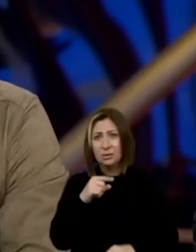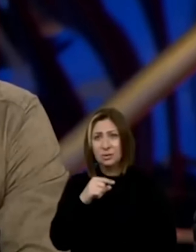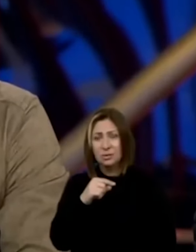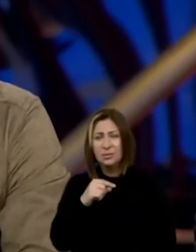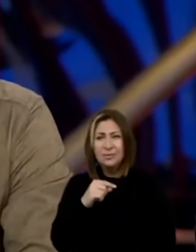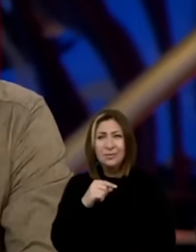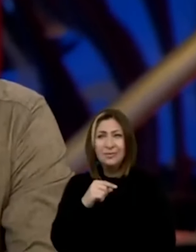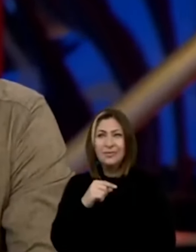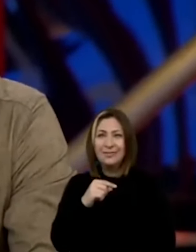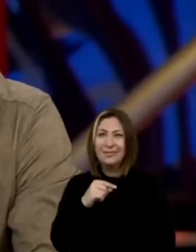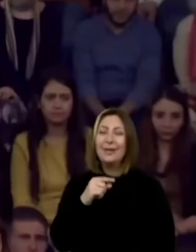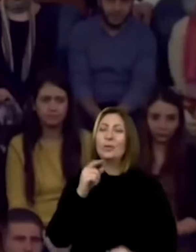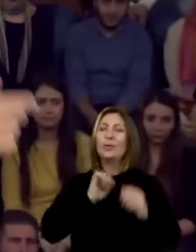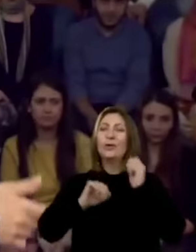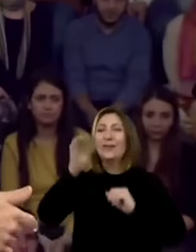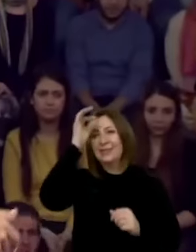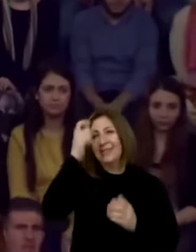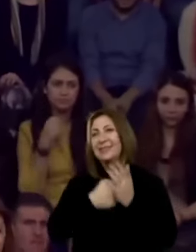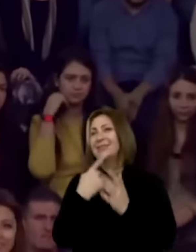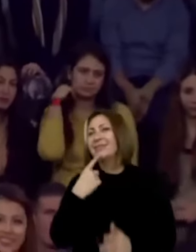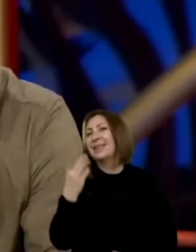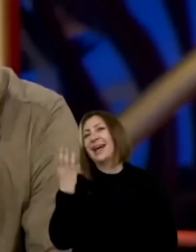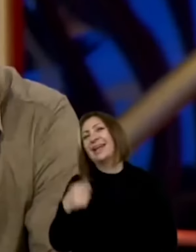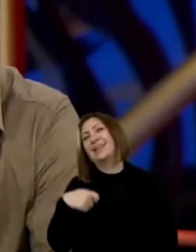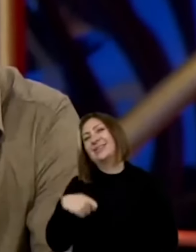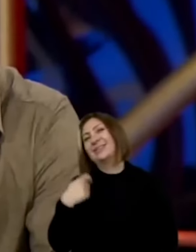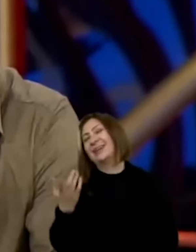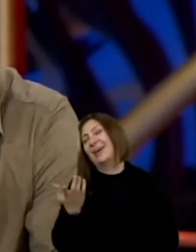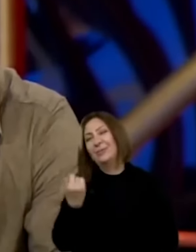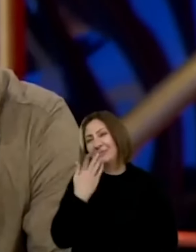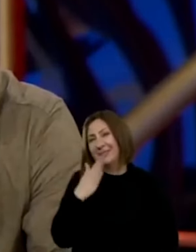Nürnberg. Doğrusu bu. Ya bir üniversite ismi söylüyorsun, dağıtıyorsun.